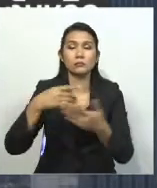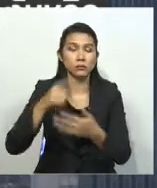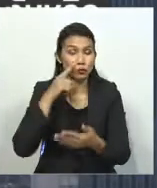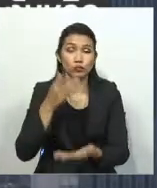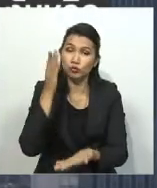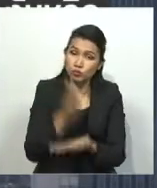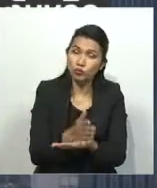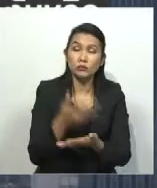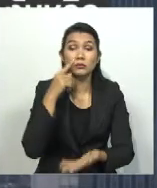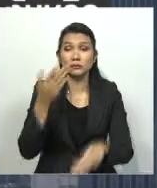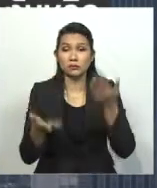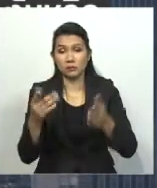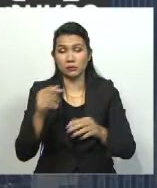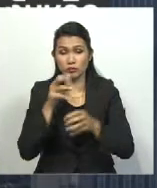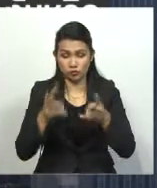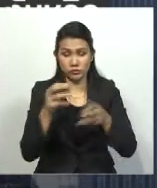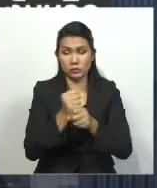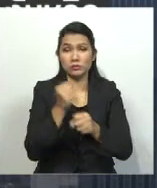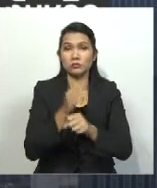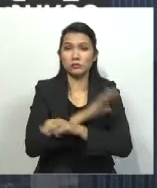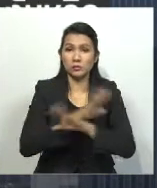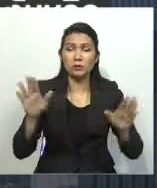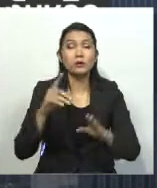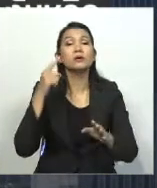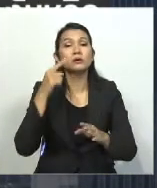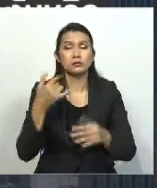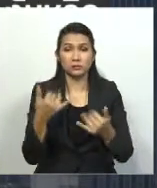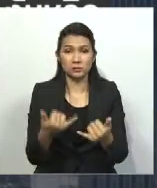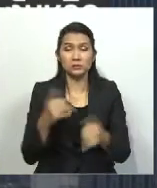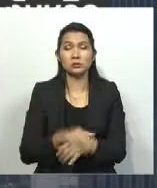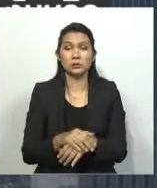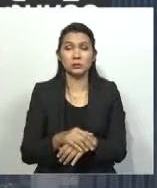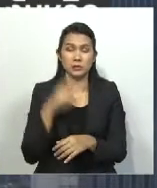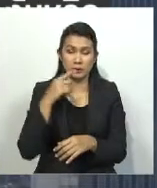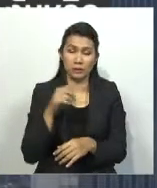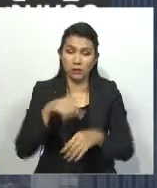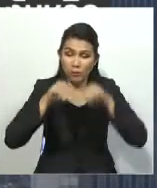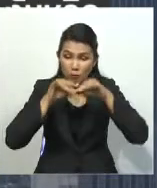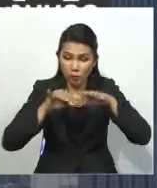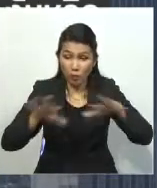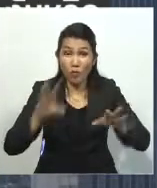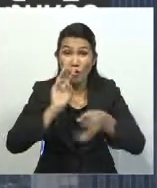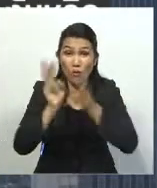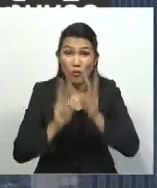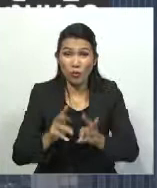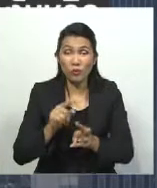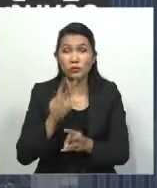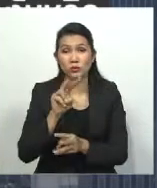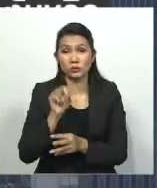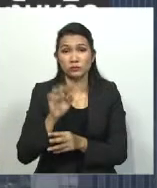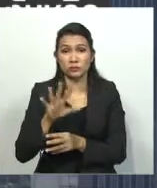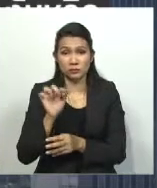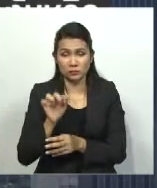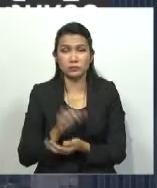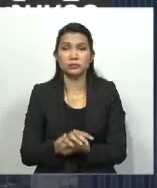งับหรือบรรเทาผลร้ายจากอันตรายและความเสียหายที่อาจจะเกิดขึ้นจากการแพร่กระจายของฝุ่นละออง PM